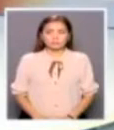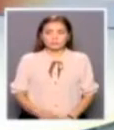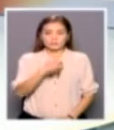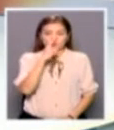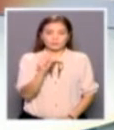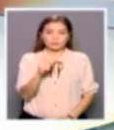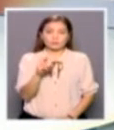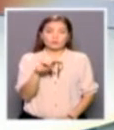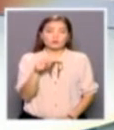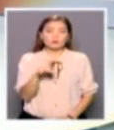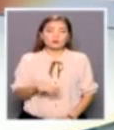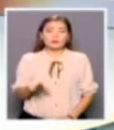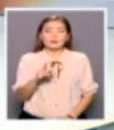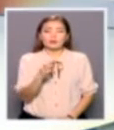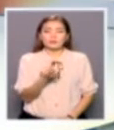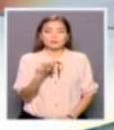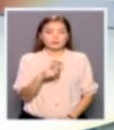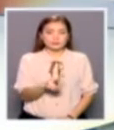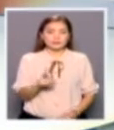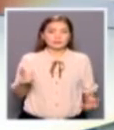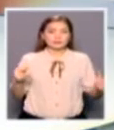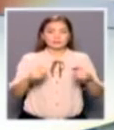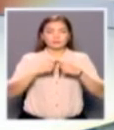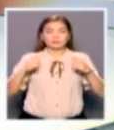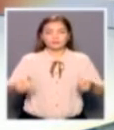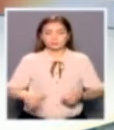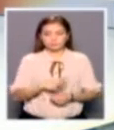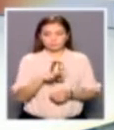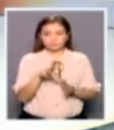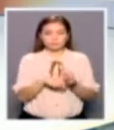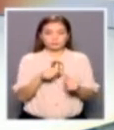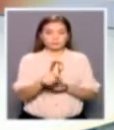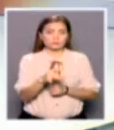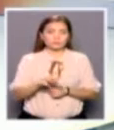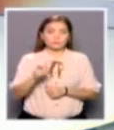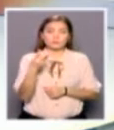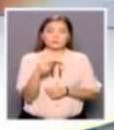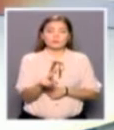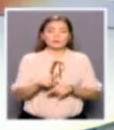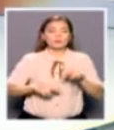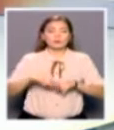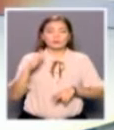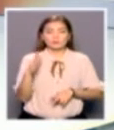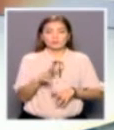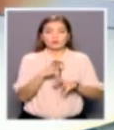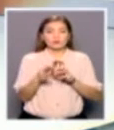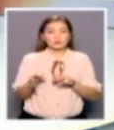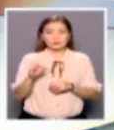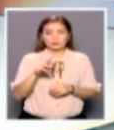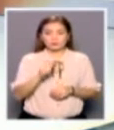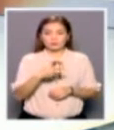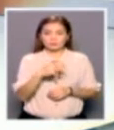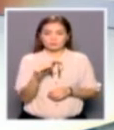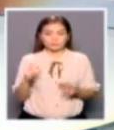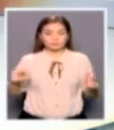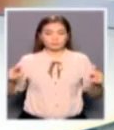Бұл қызыл қоғамен Махамбет ауданда екі бірдей мешіт пайдалануға берілді. Одан бөлек Атырауда тағы екеуі бой көтермек. Бұл туралы Иманғали